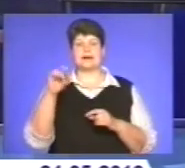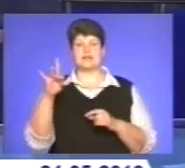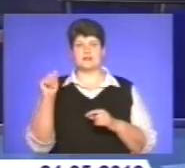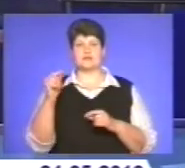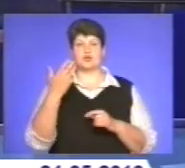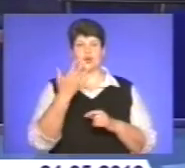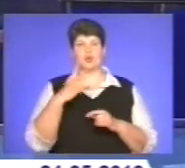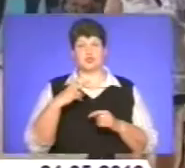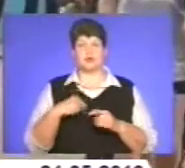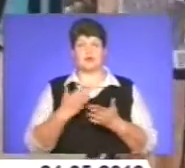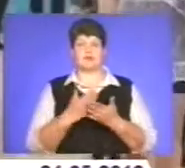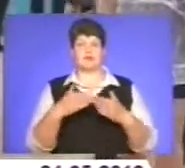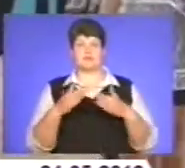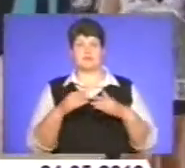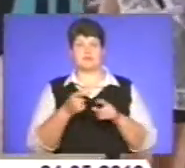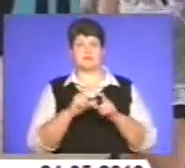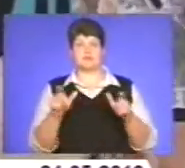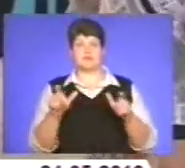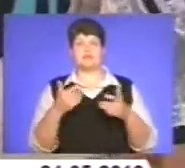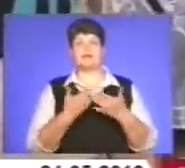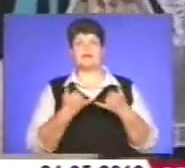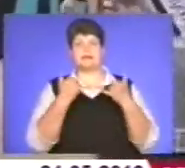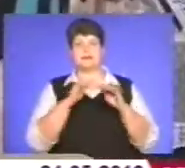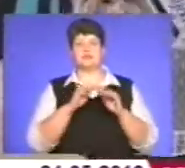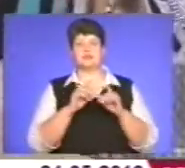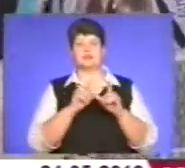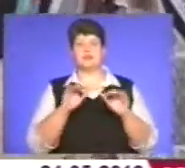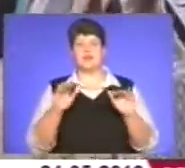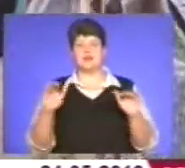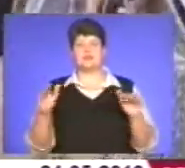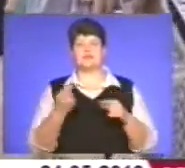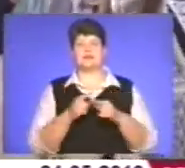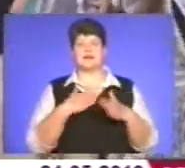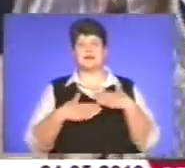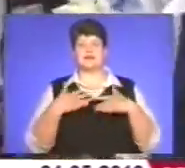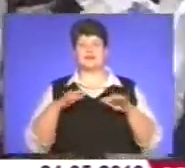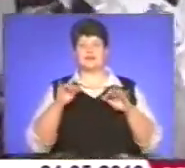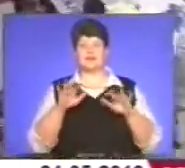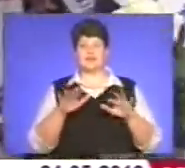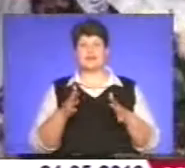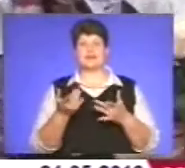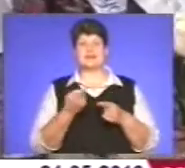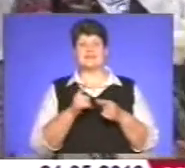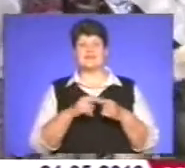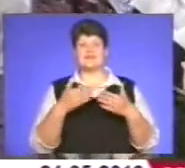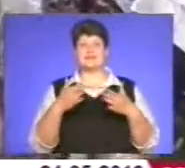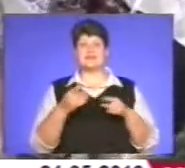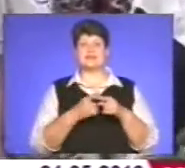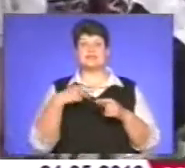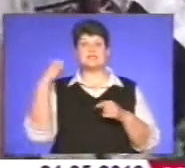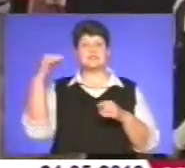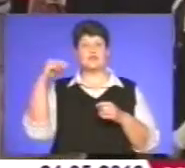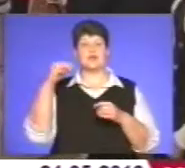школи. Для школярів це радісна подія, адже скоро пора літніх канікул. Для випускників цей дзвоник є